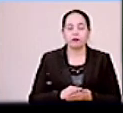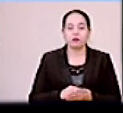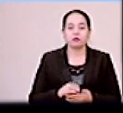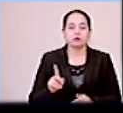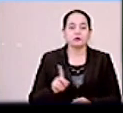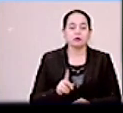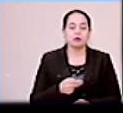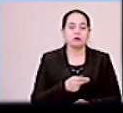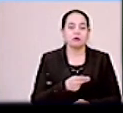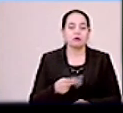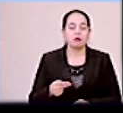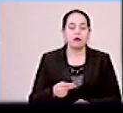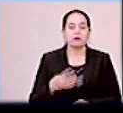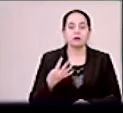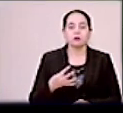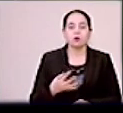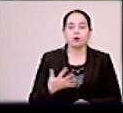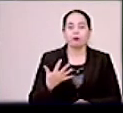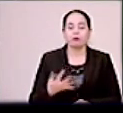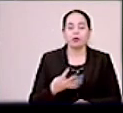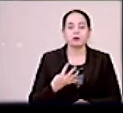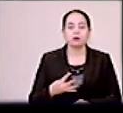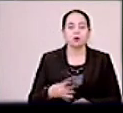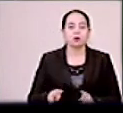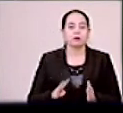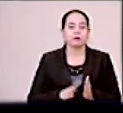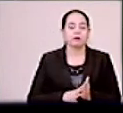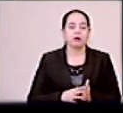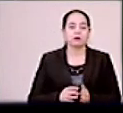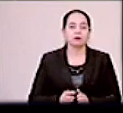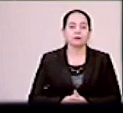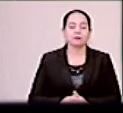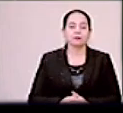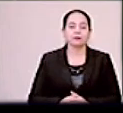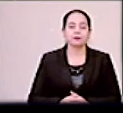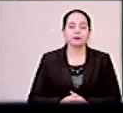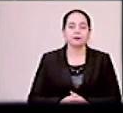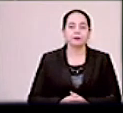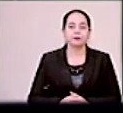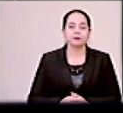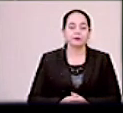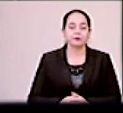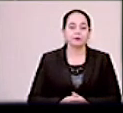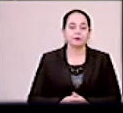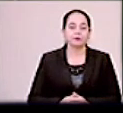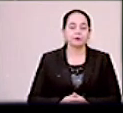– z равен 45 49.